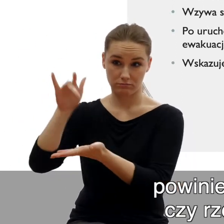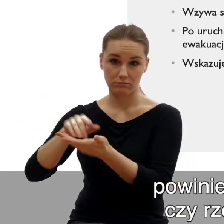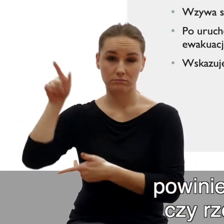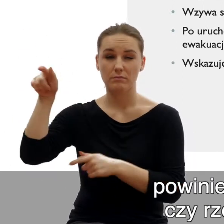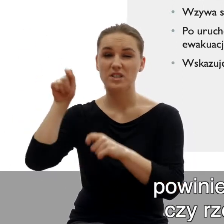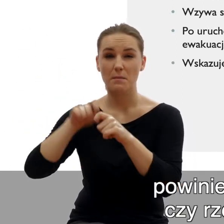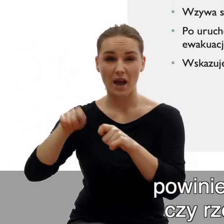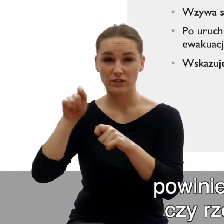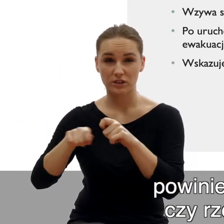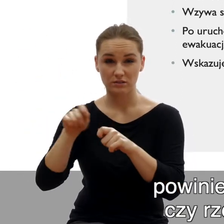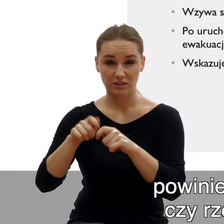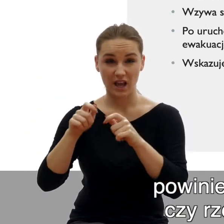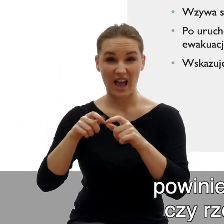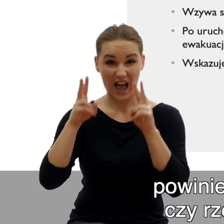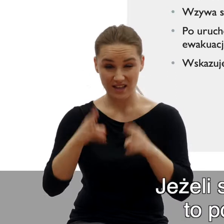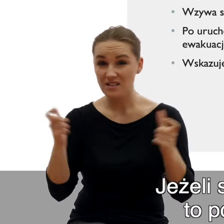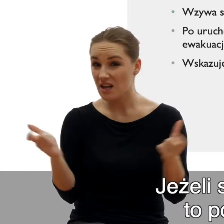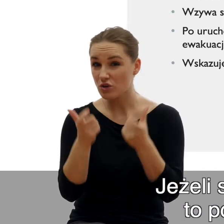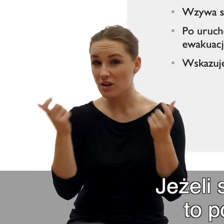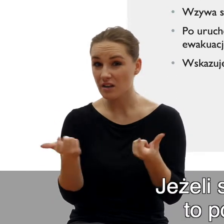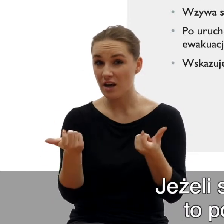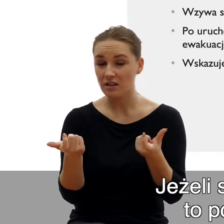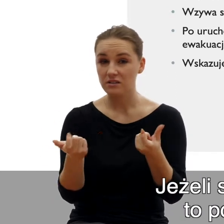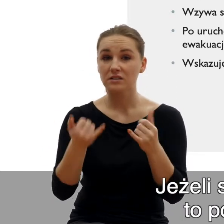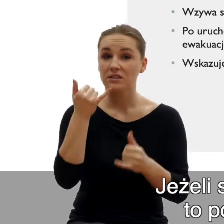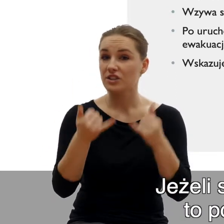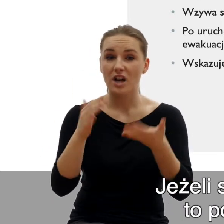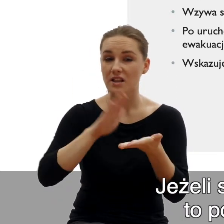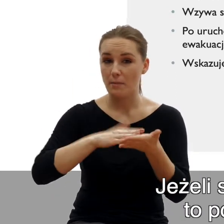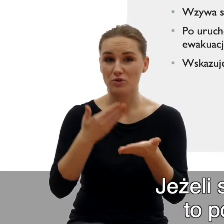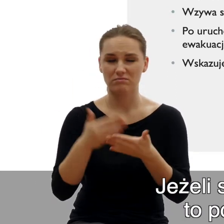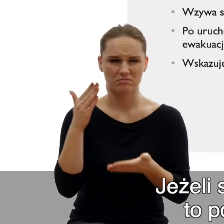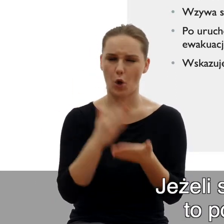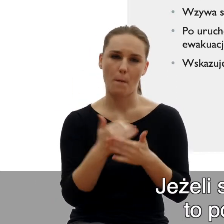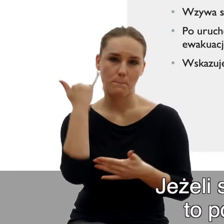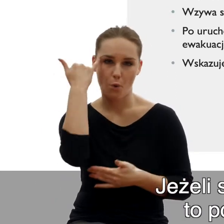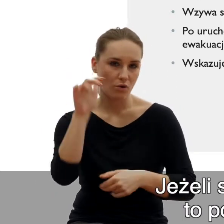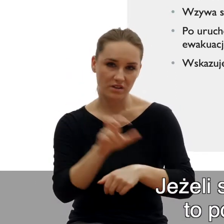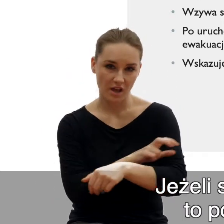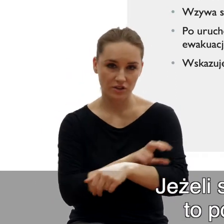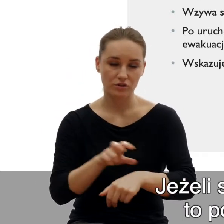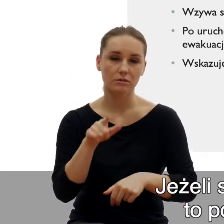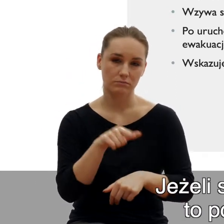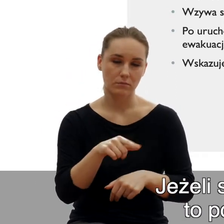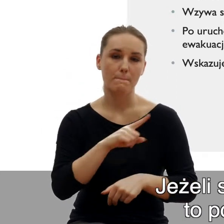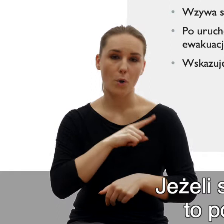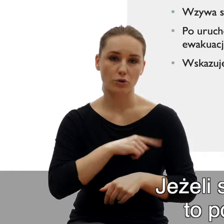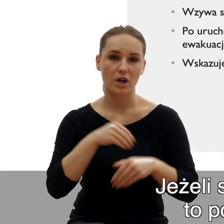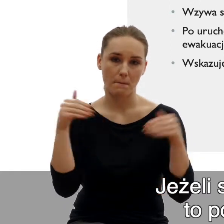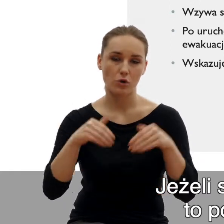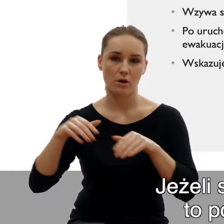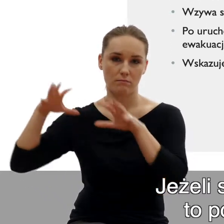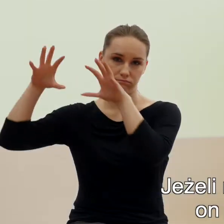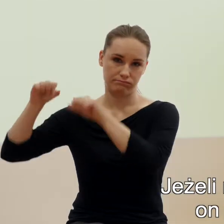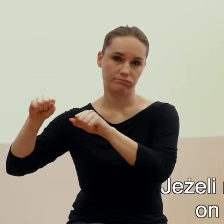sprawdzić, czy rzeczywiście zagrożenie ma miejsce. Jeżeli się okaże, że jest to błąd techniczny, to portier może wstrzymać